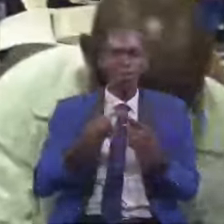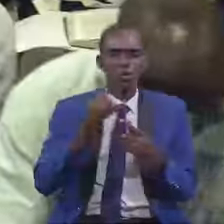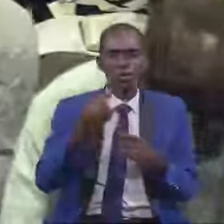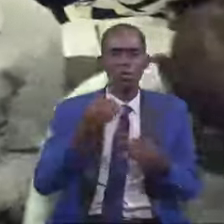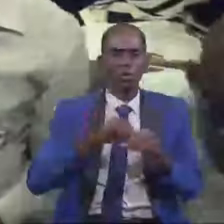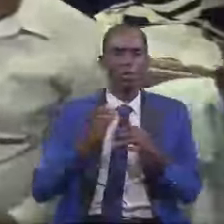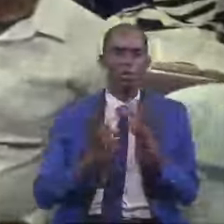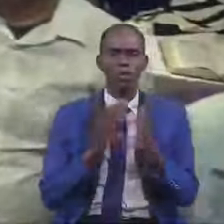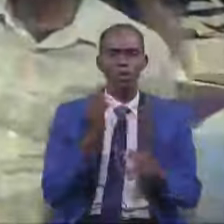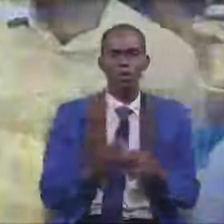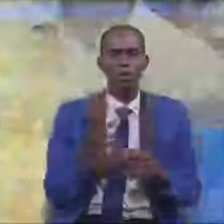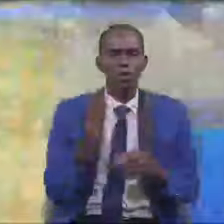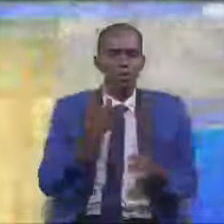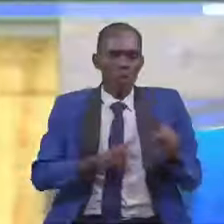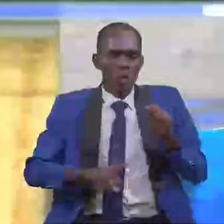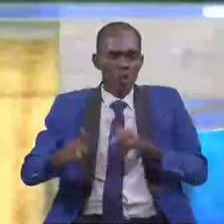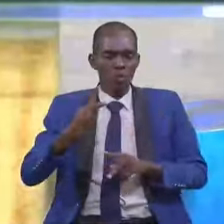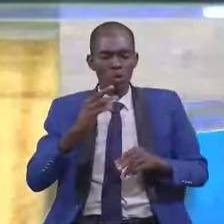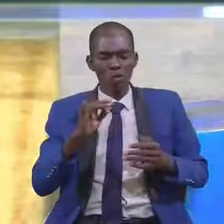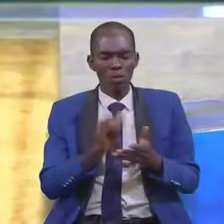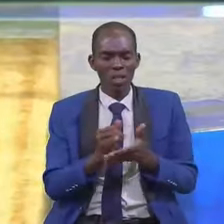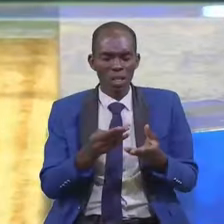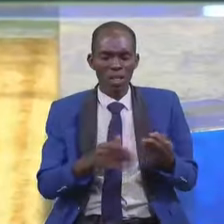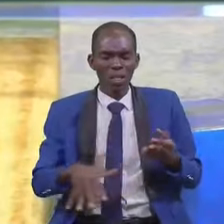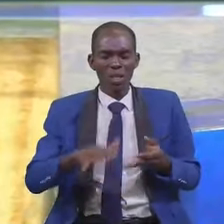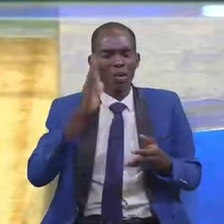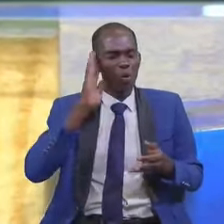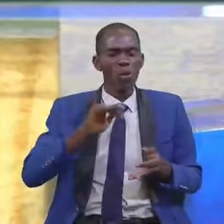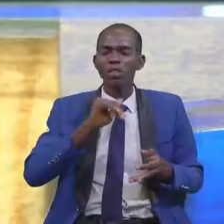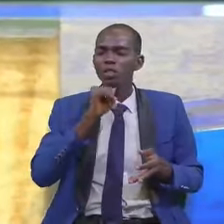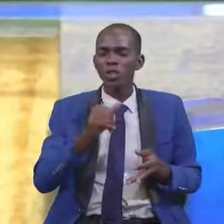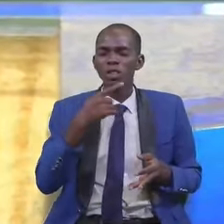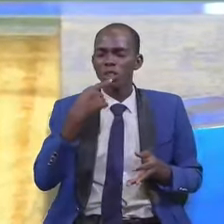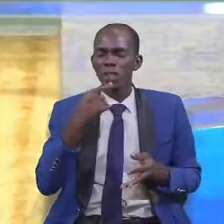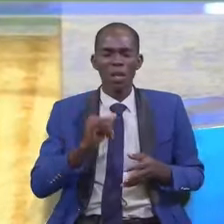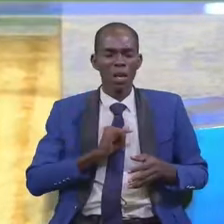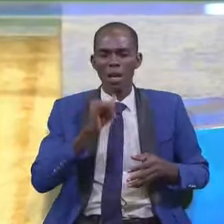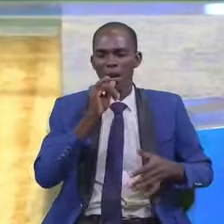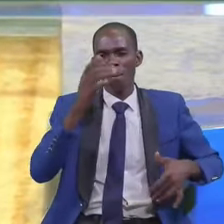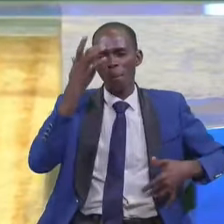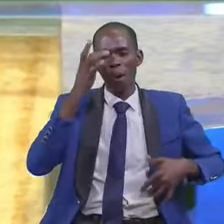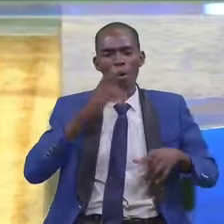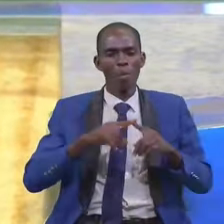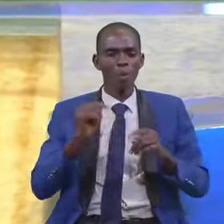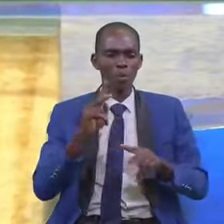dit « Je suis malade ». Le peuple de Jérusalem reçoit le pardon